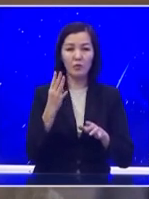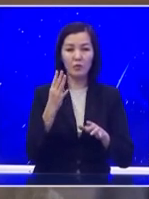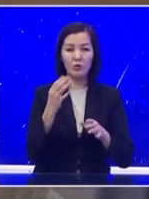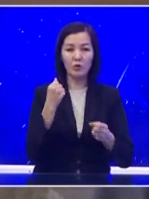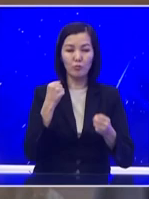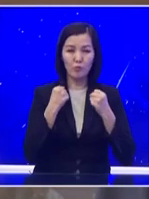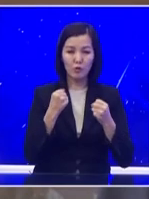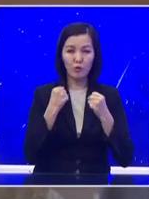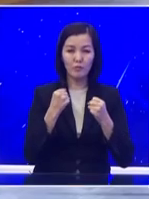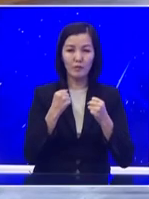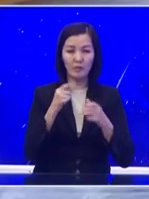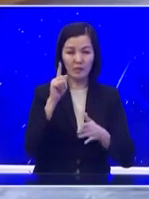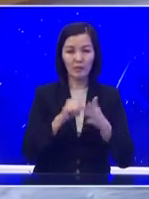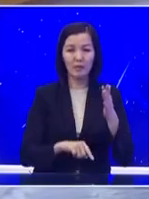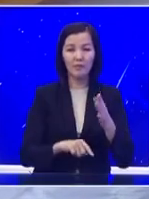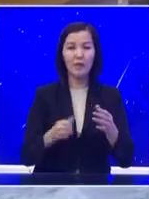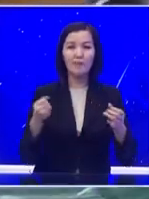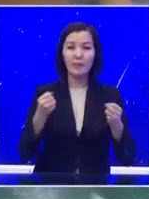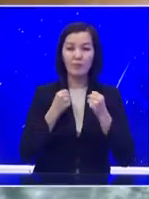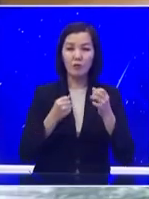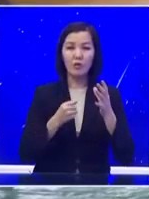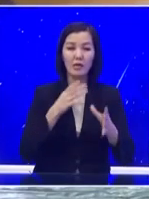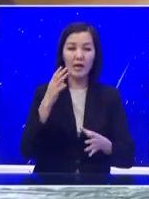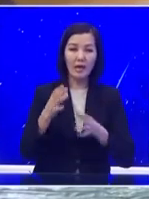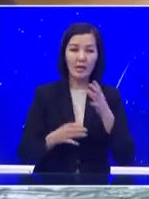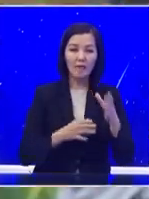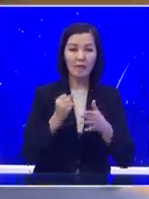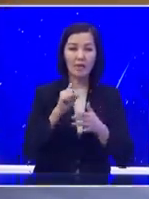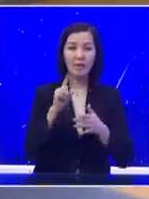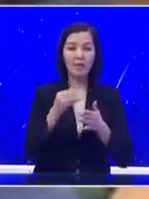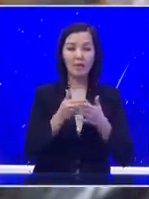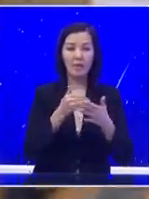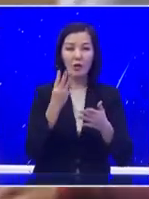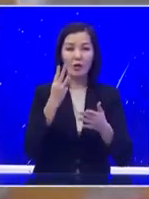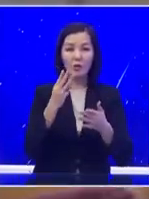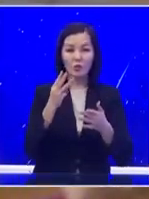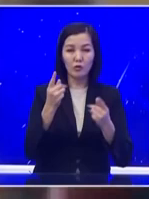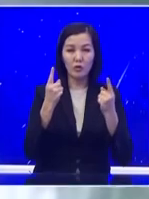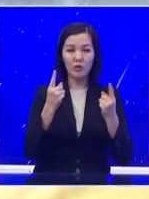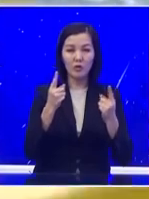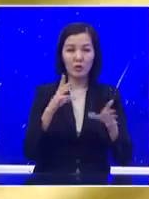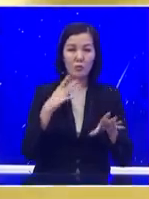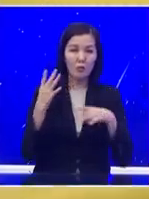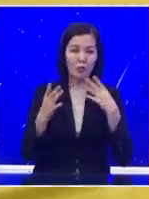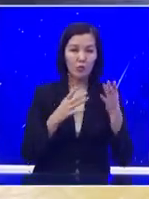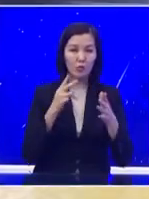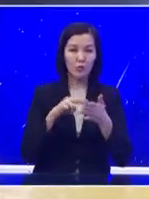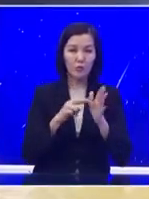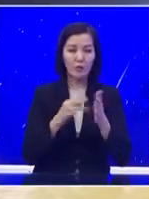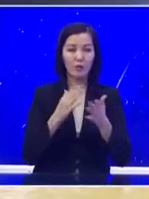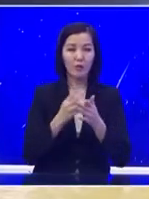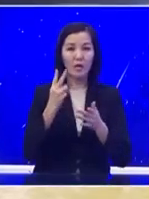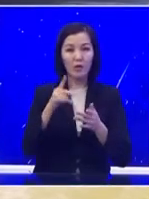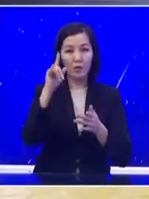спортшымызға үміт артамыз. Спортшылар әлем және Азия чемпионаты алдында 3 ірі оқу-жаттығу жиынын жоспарлап отыр. Оның екеуі